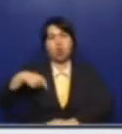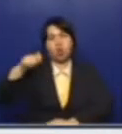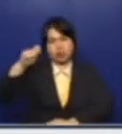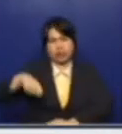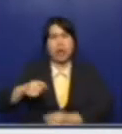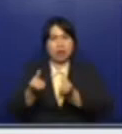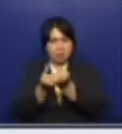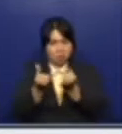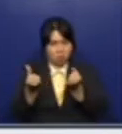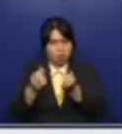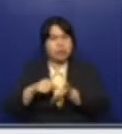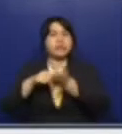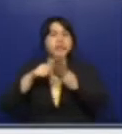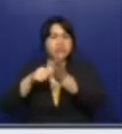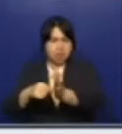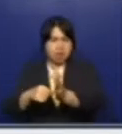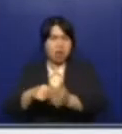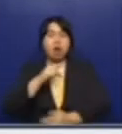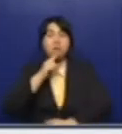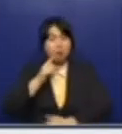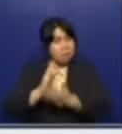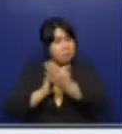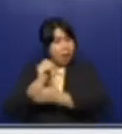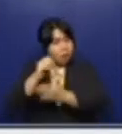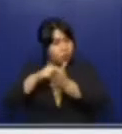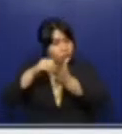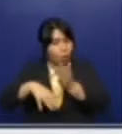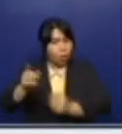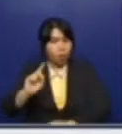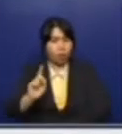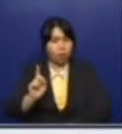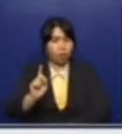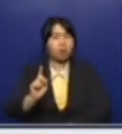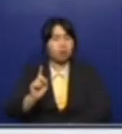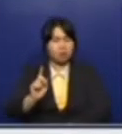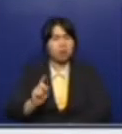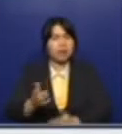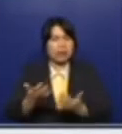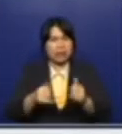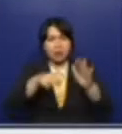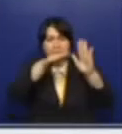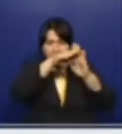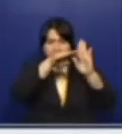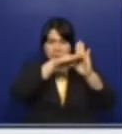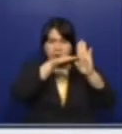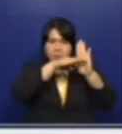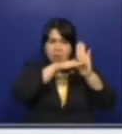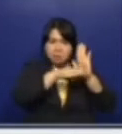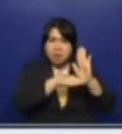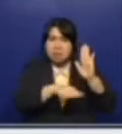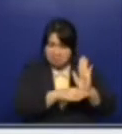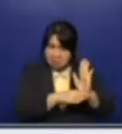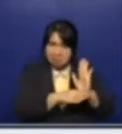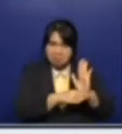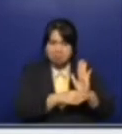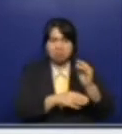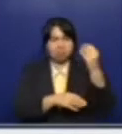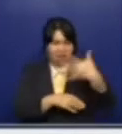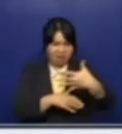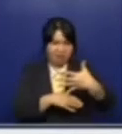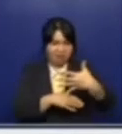ได้ว่าจะให้ผ่านหรือไม่ผ่านแสดงว่ามันถูกล็อกกุญแจอยู่5ดอกด้ว